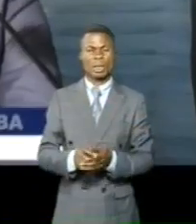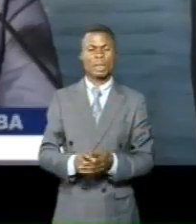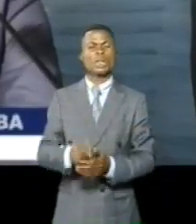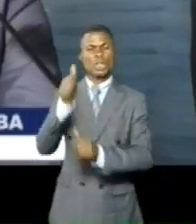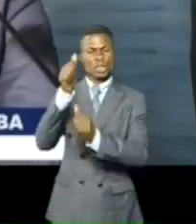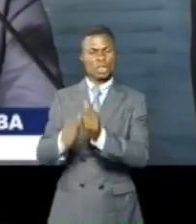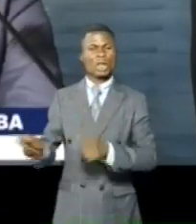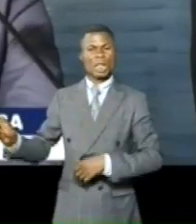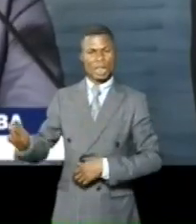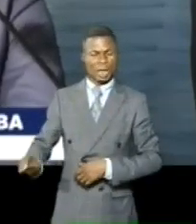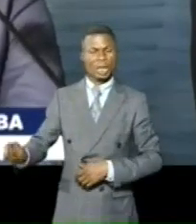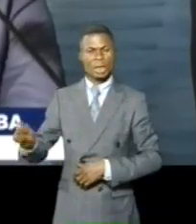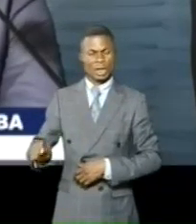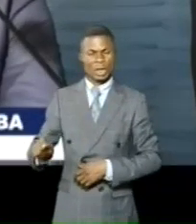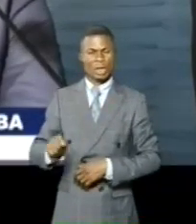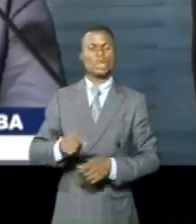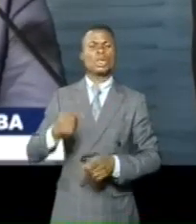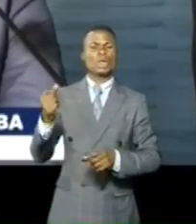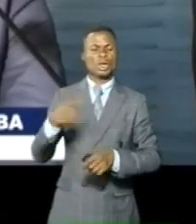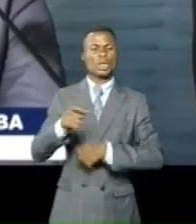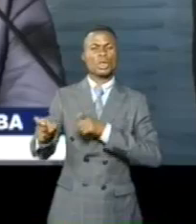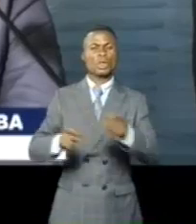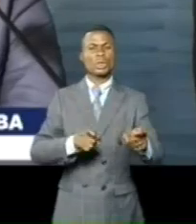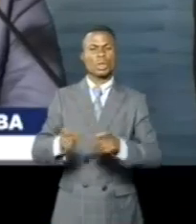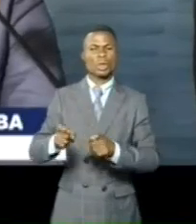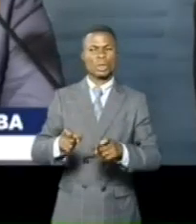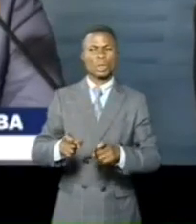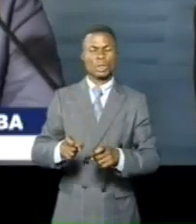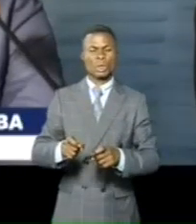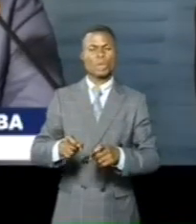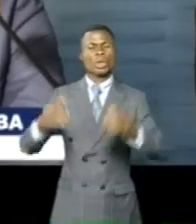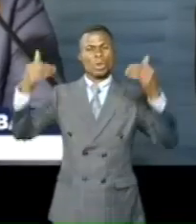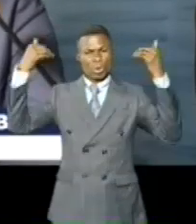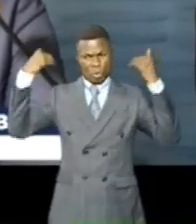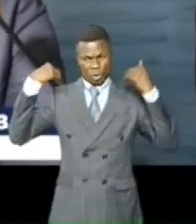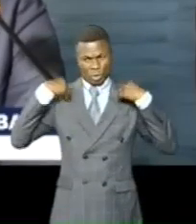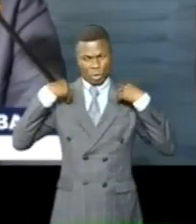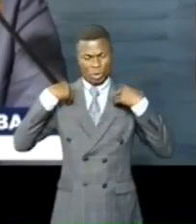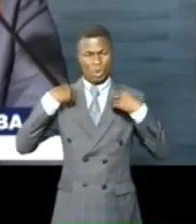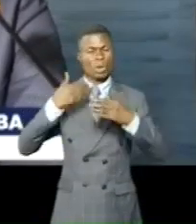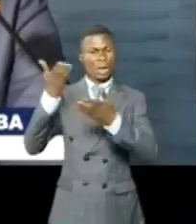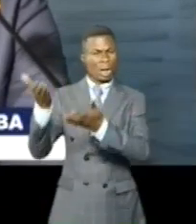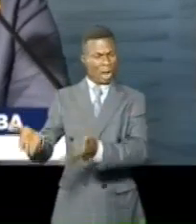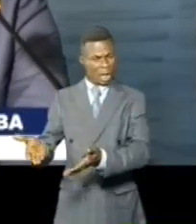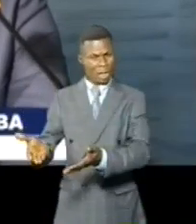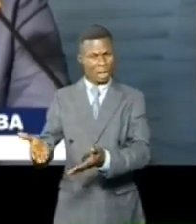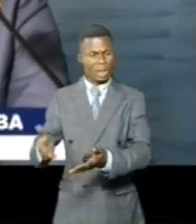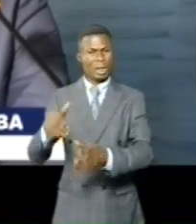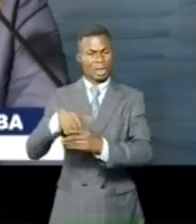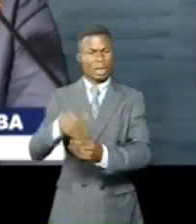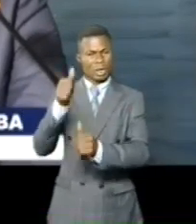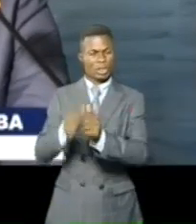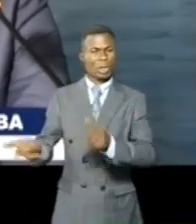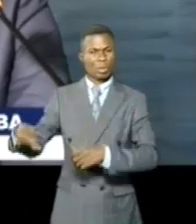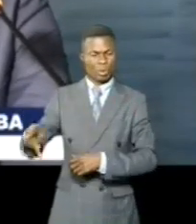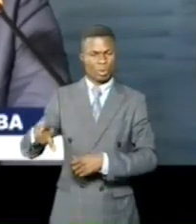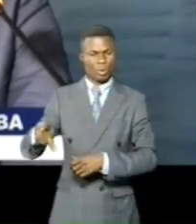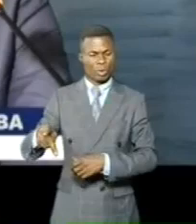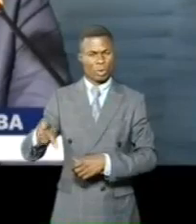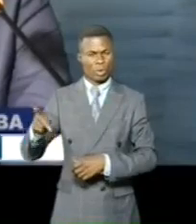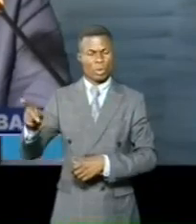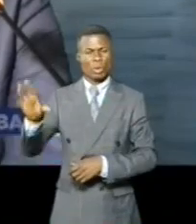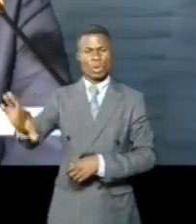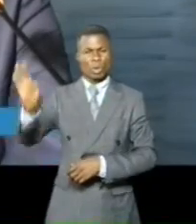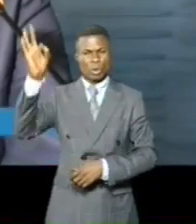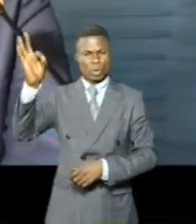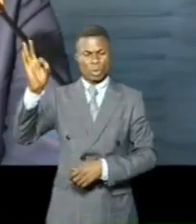qui sont gérées ou les animateurs sont en place, nommés par des